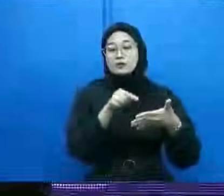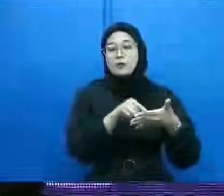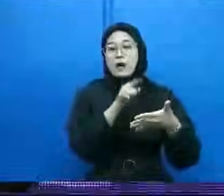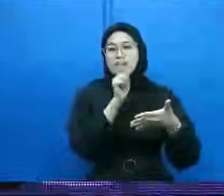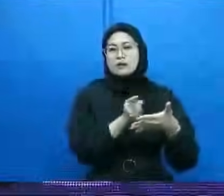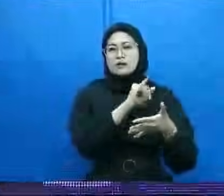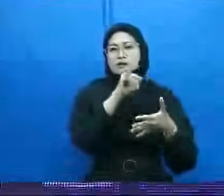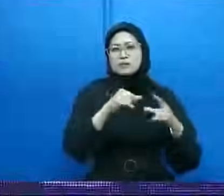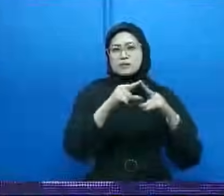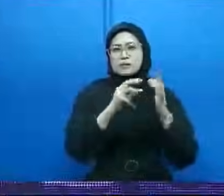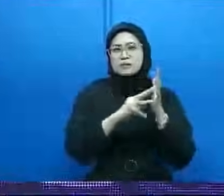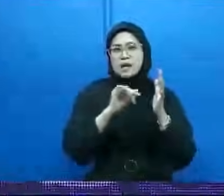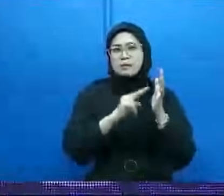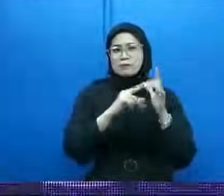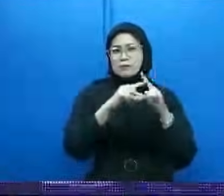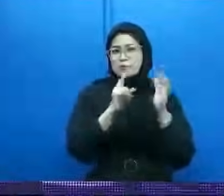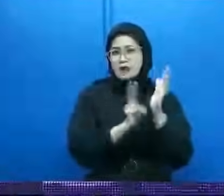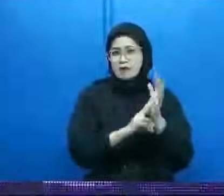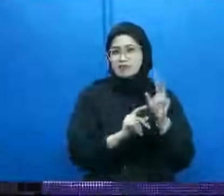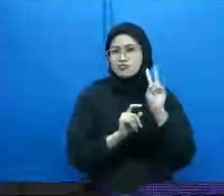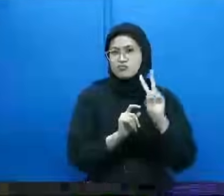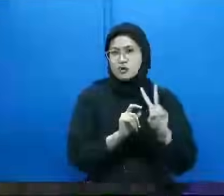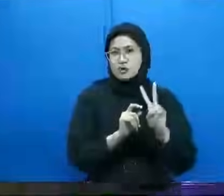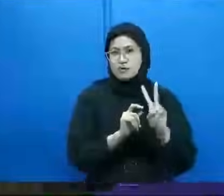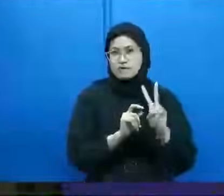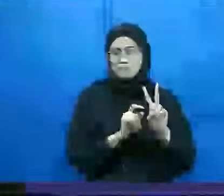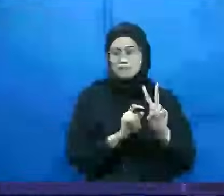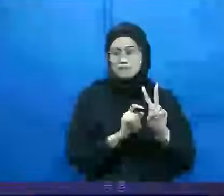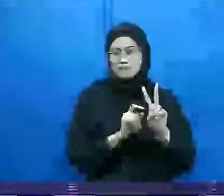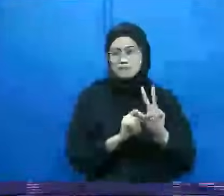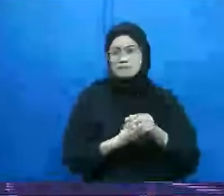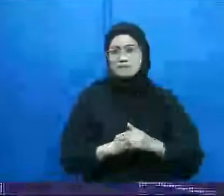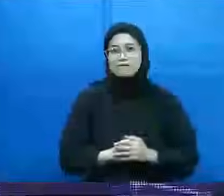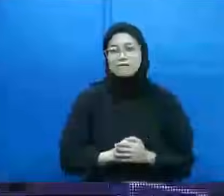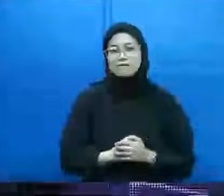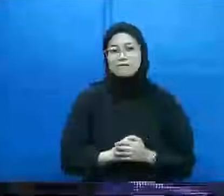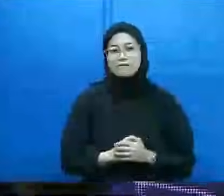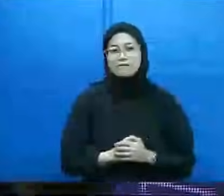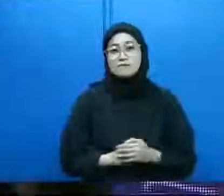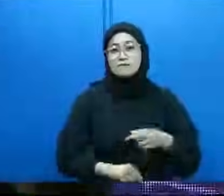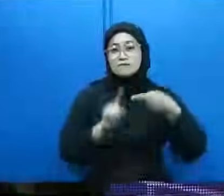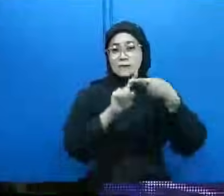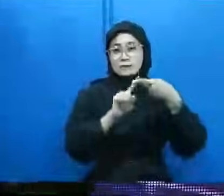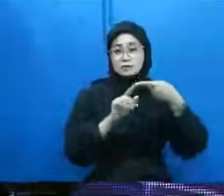pendahuluan. Saya ulang ya. Diberikan dua jaminan pendahuluan. Satu,